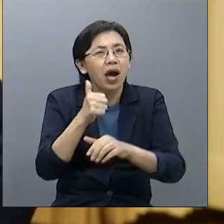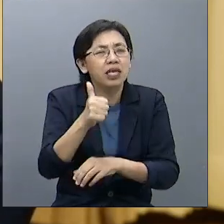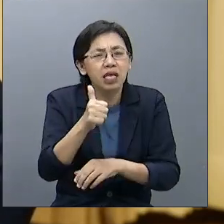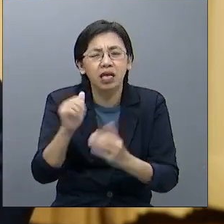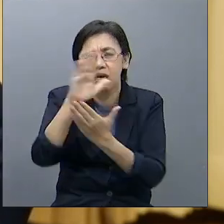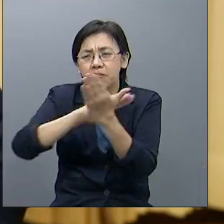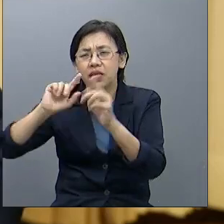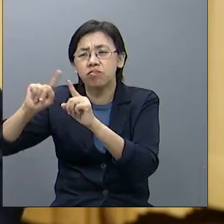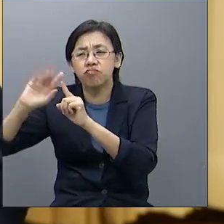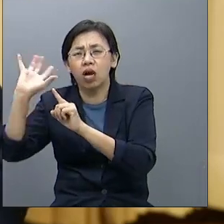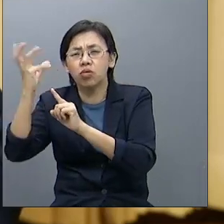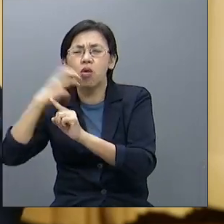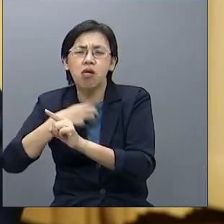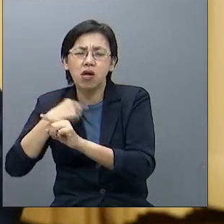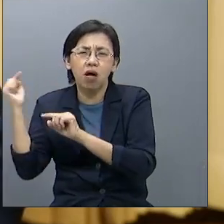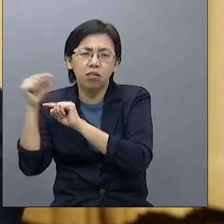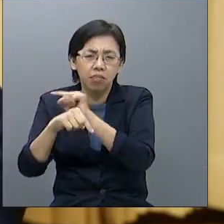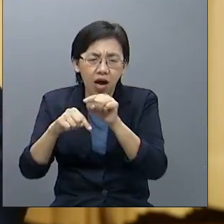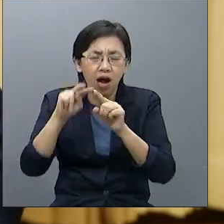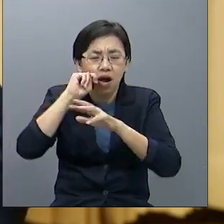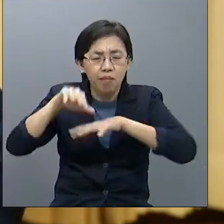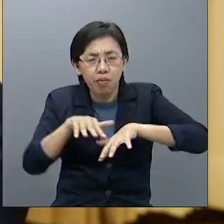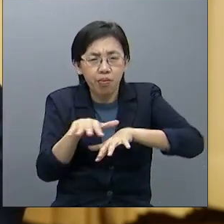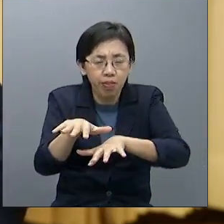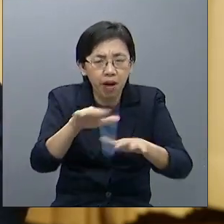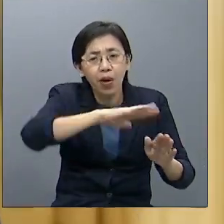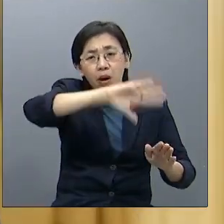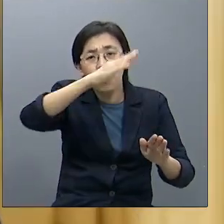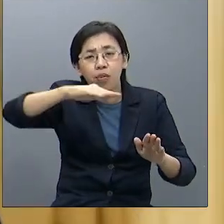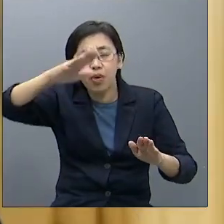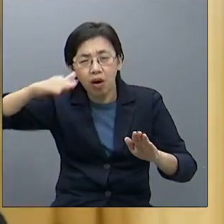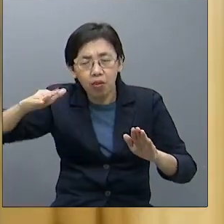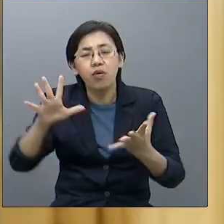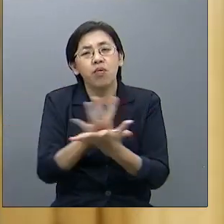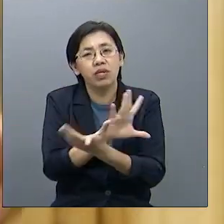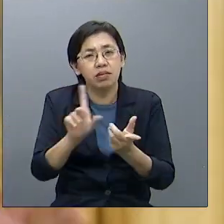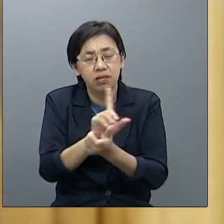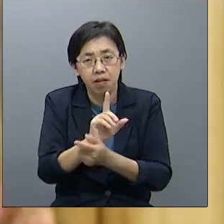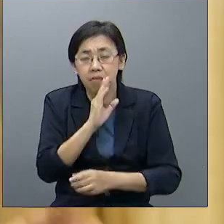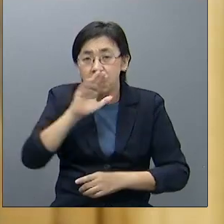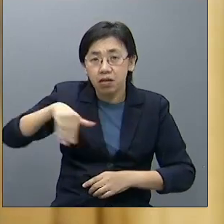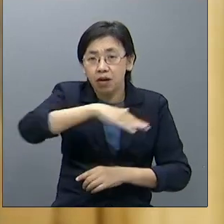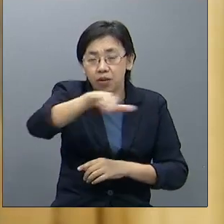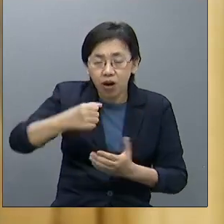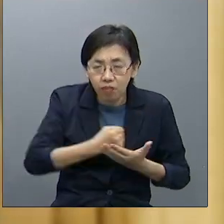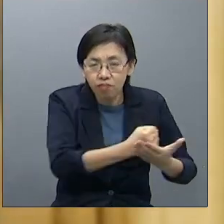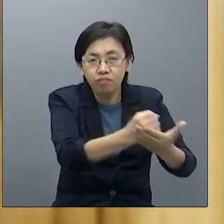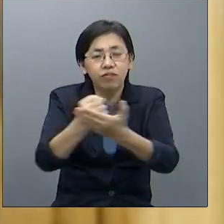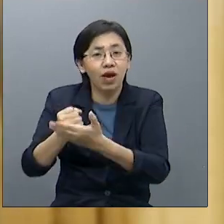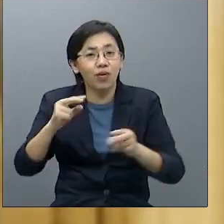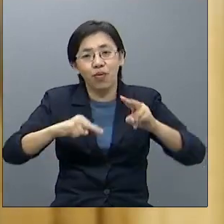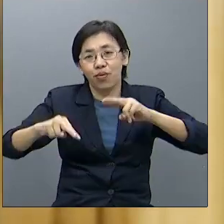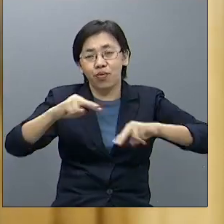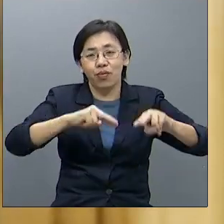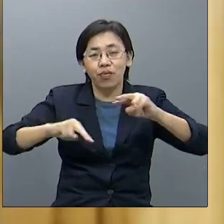ากจะมาแม่น้ำทะเลภูเขาขนบธรรมเนียมวัฒนธรรมถ้าพวกเราทุกคนช่วยกันดูแลรักษาสิ่งเหล่านี้